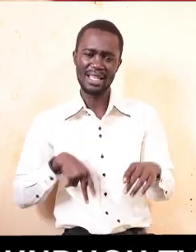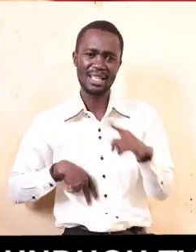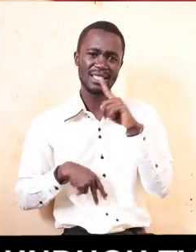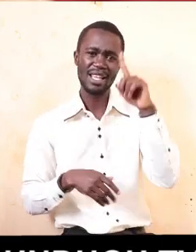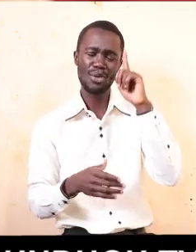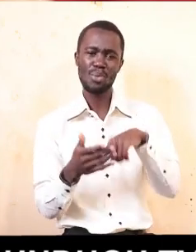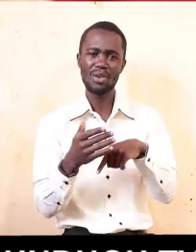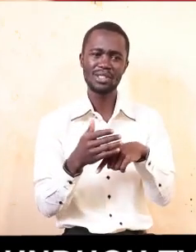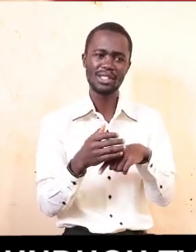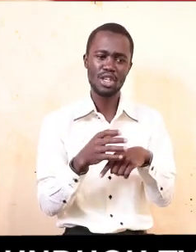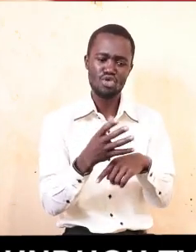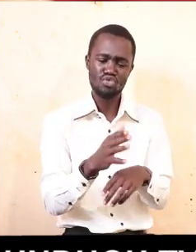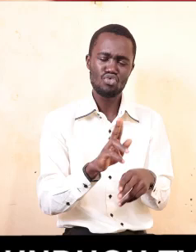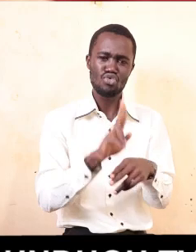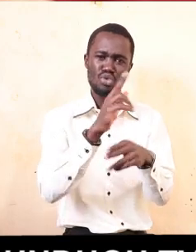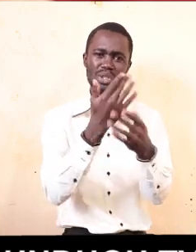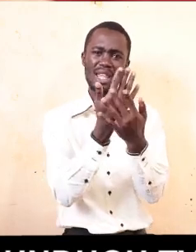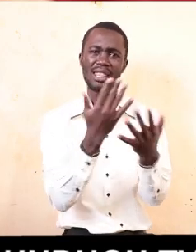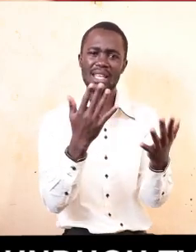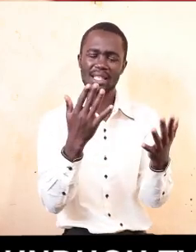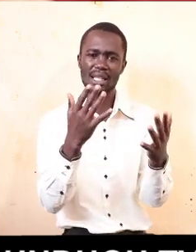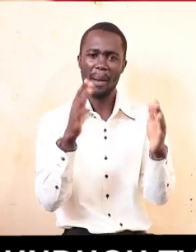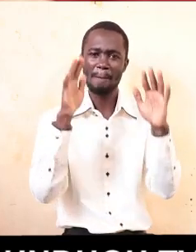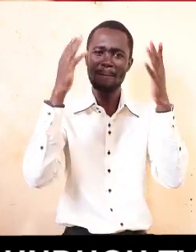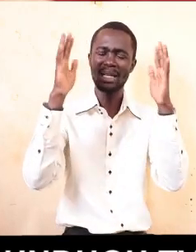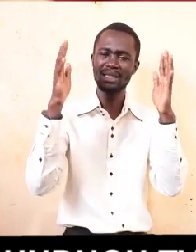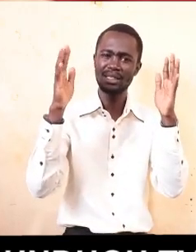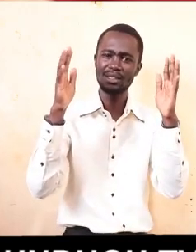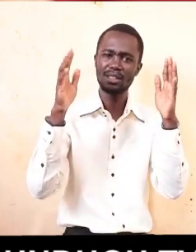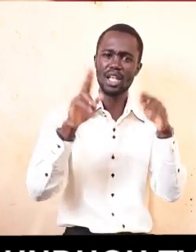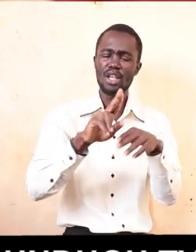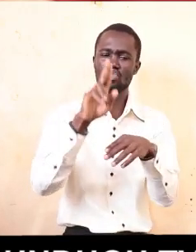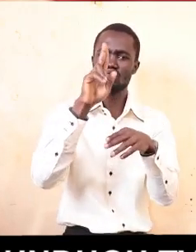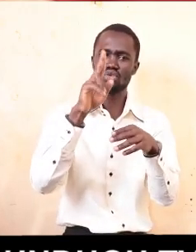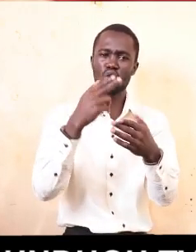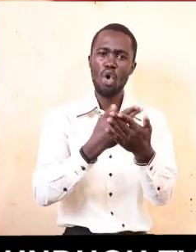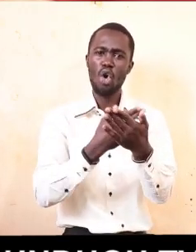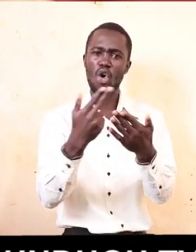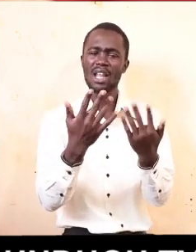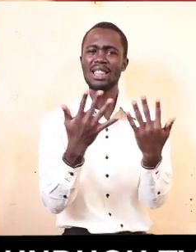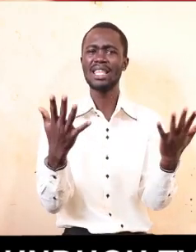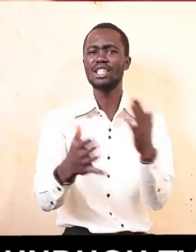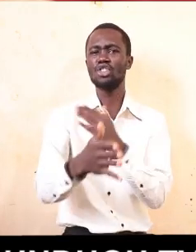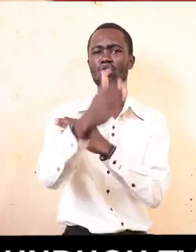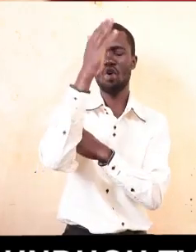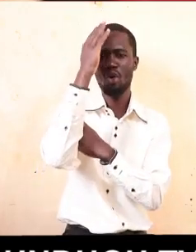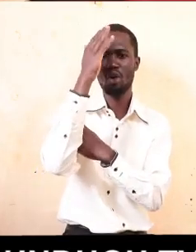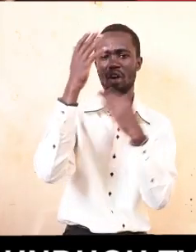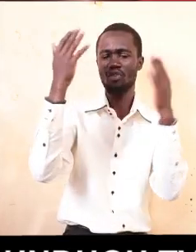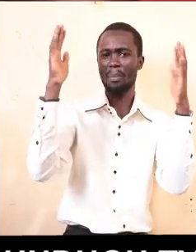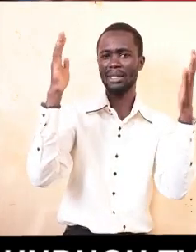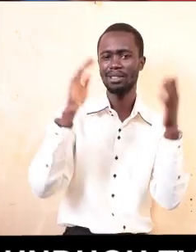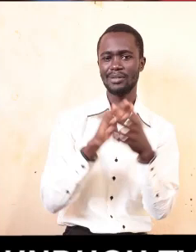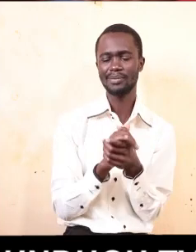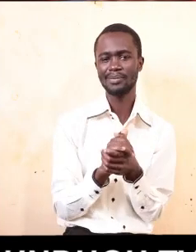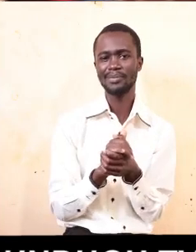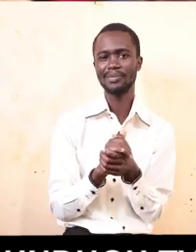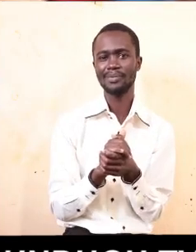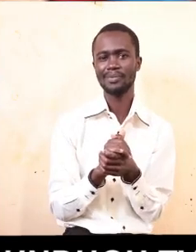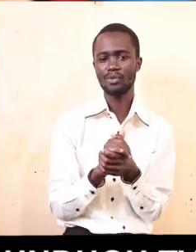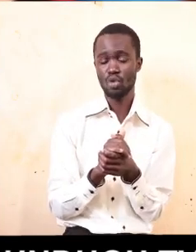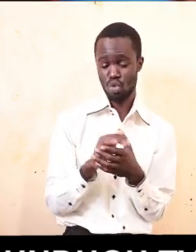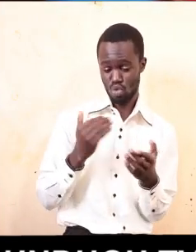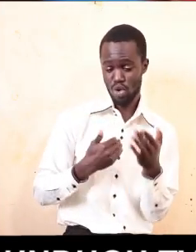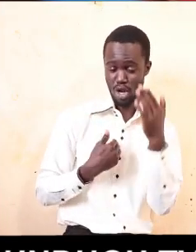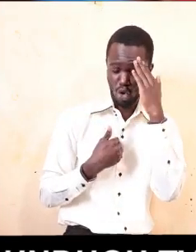wataenda watafanya sherehe na kutoa vyombo vitakatifu vya Mungu na kusherekea. Na hapo tunajua